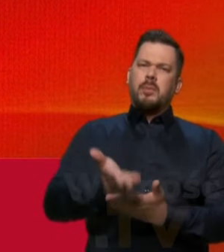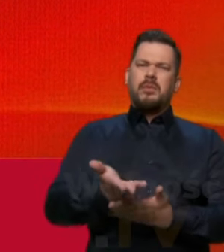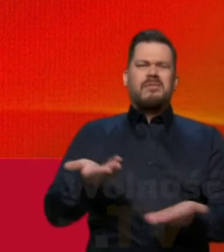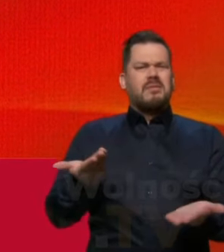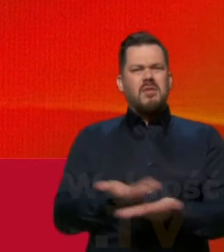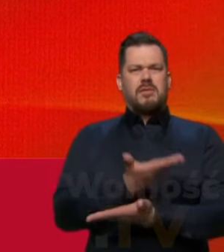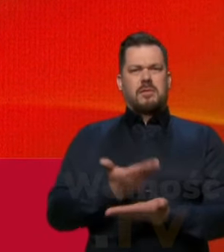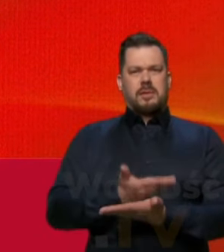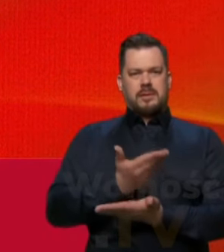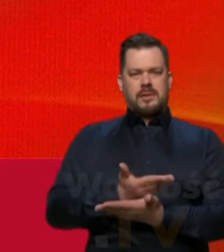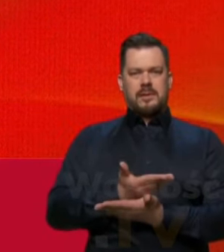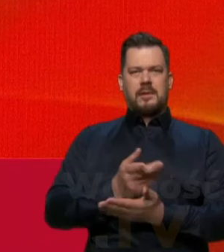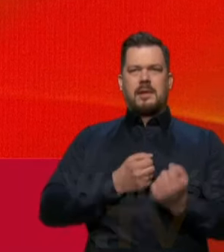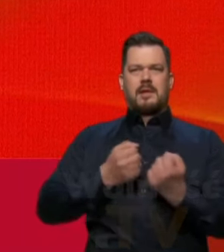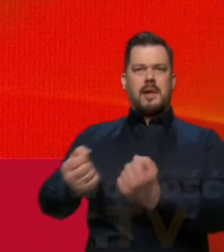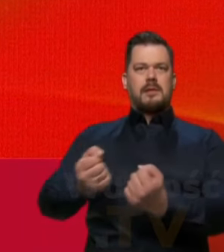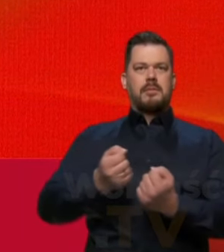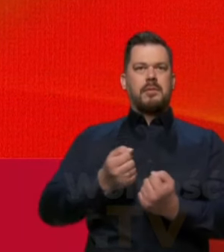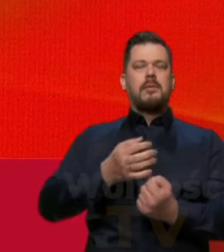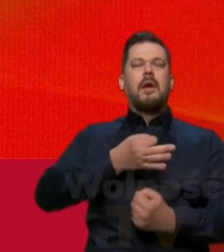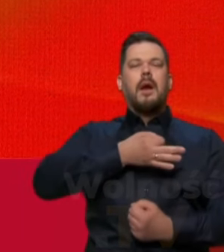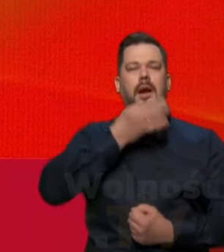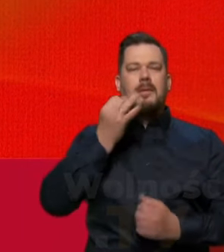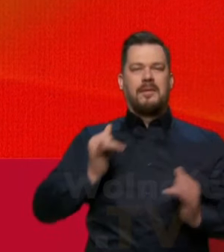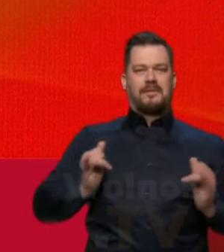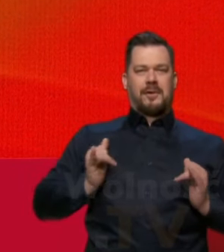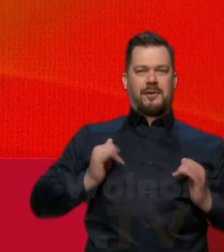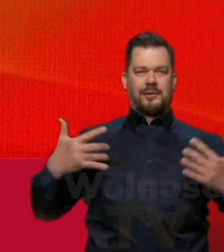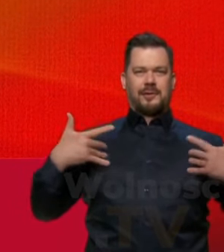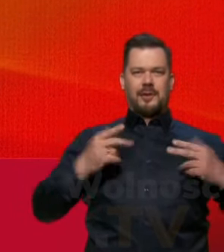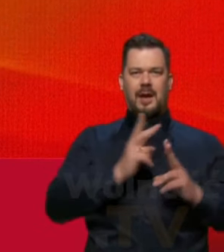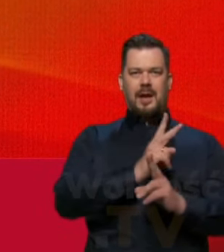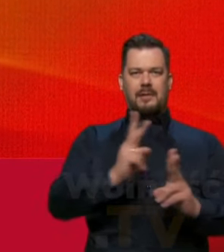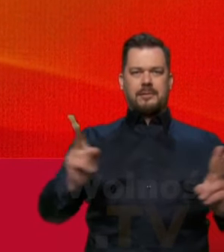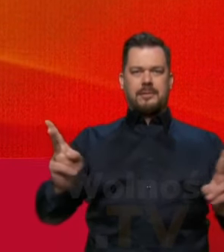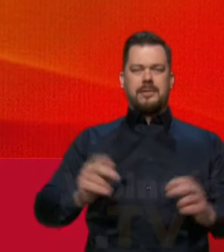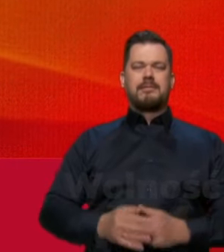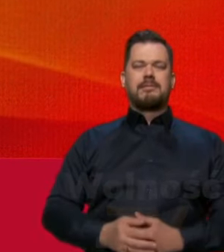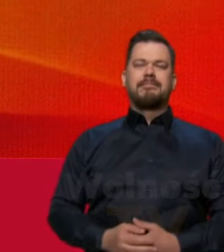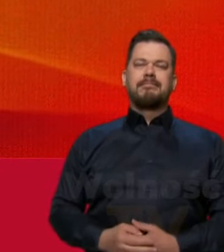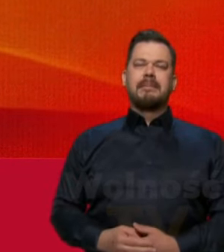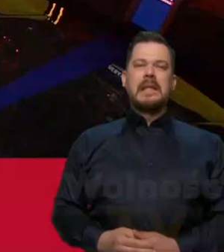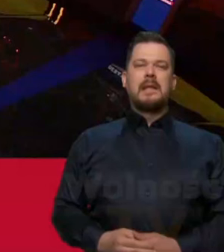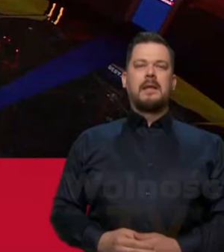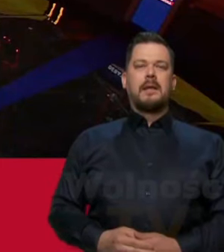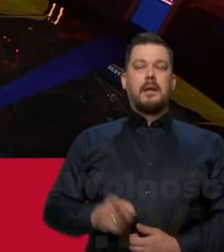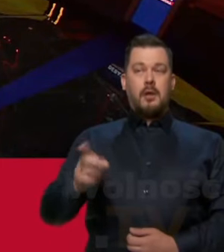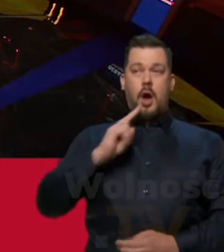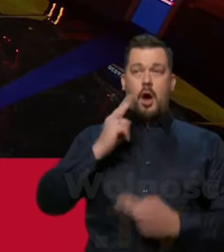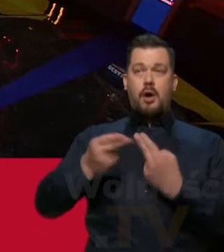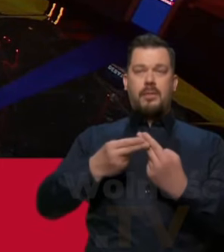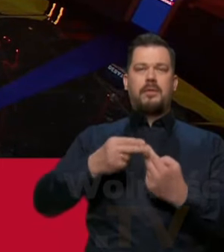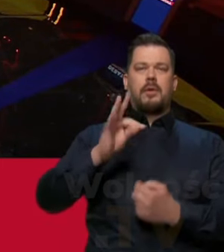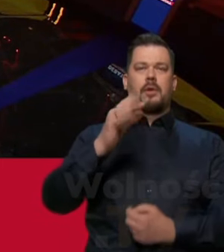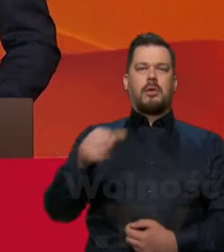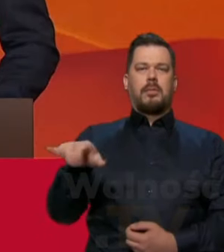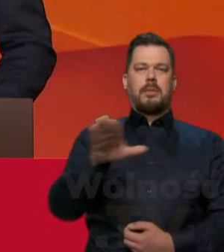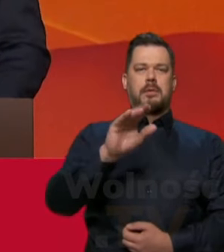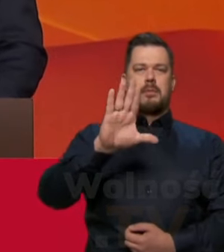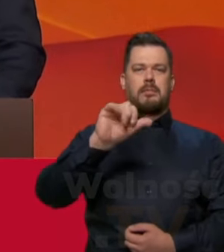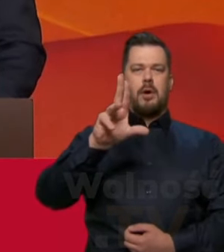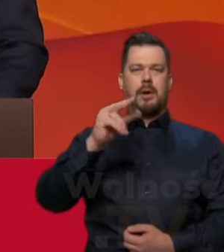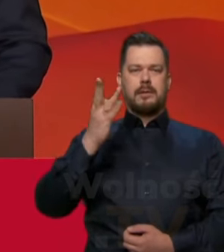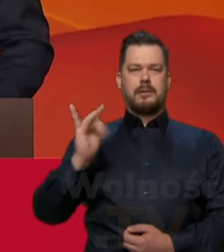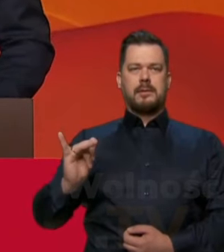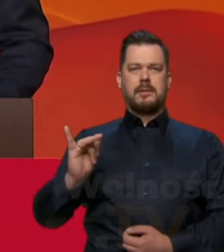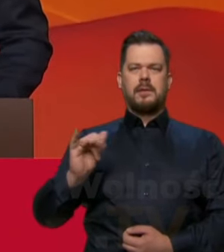nowoczesne rozwiązania transportowe tak, aby nam się wszystkim komfortowo jeździło po Warszawie. To odpowiedź Tobiasza Bocheńskiego. Przypominam,